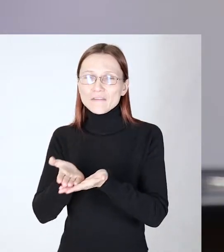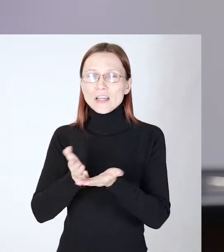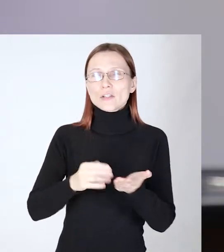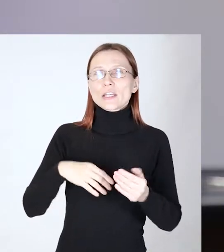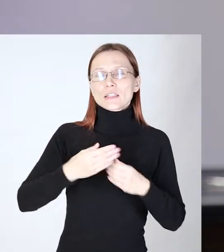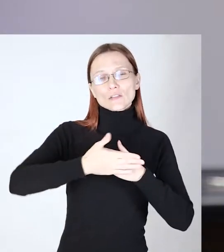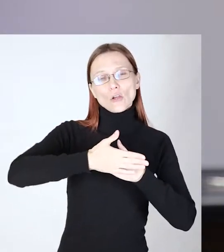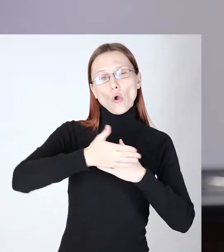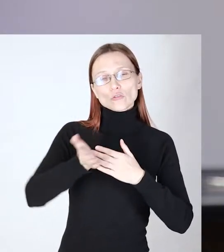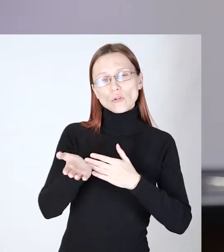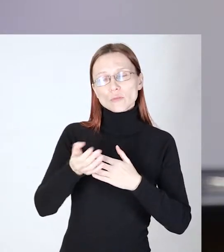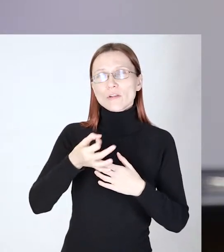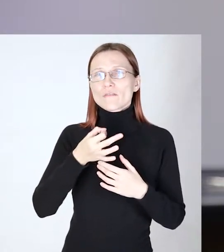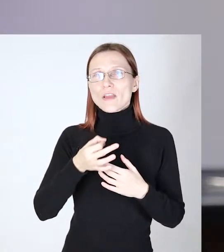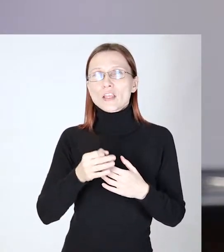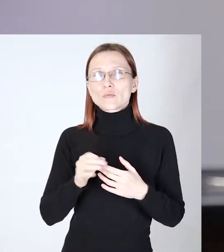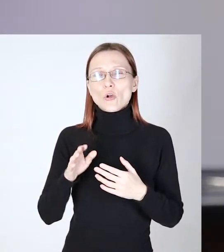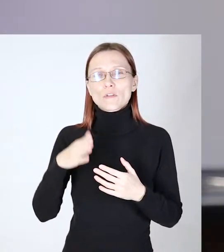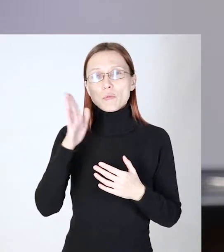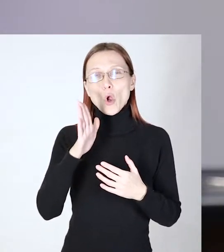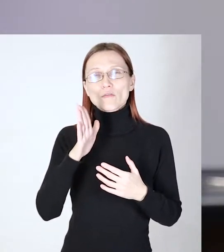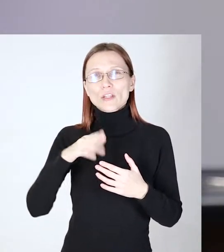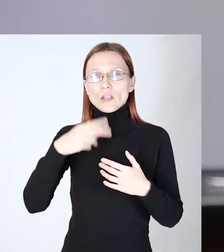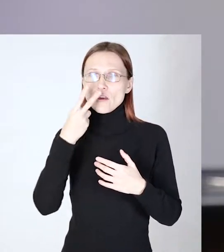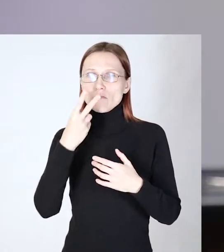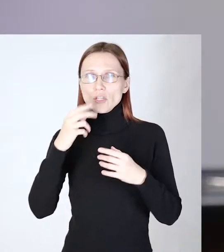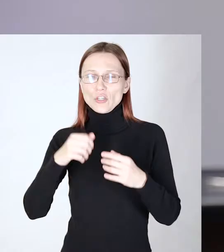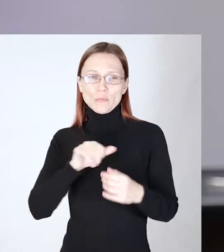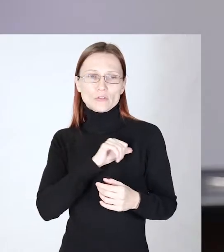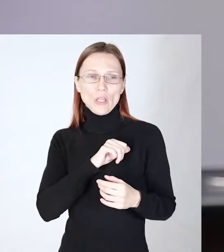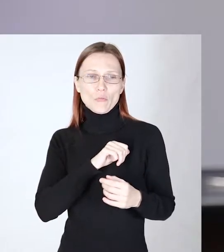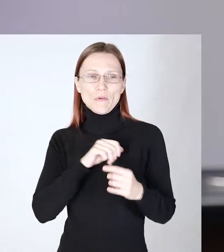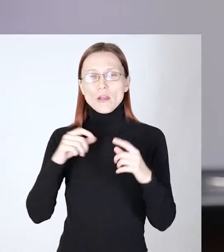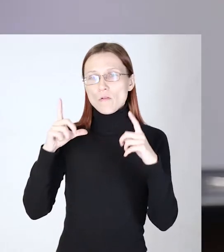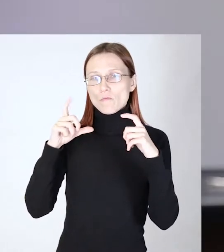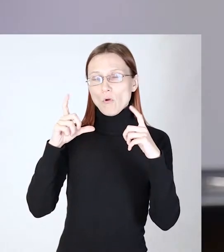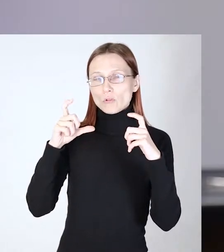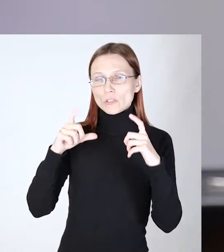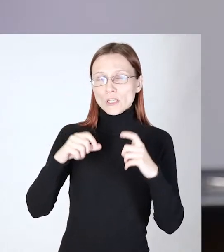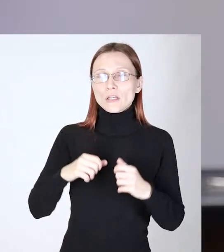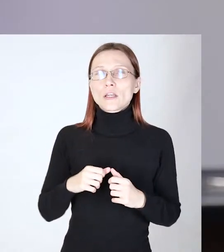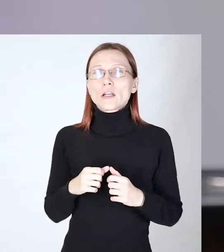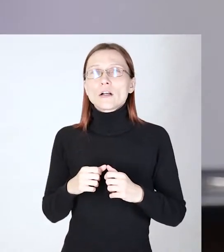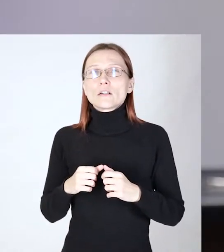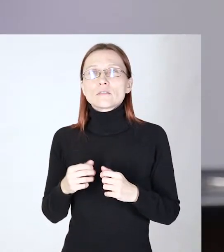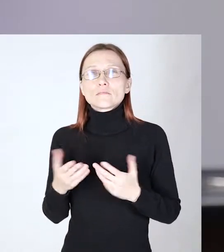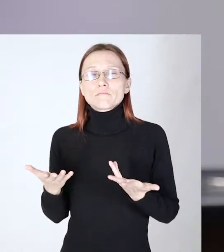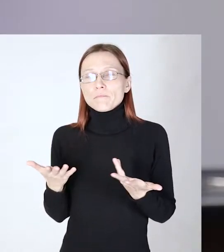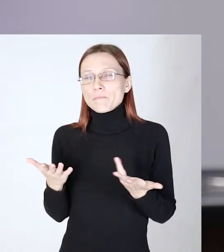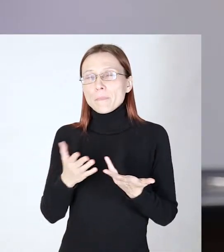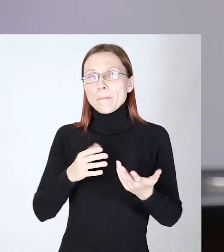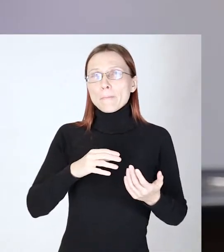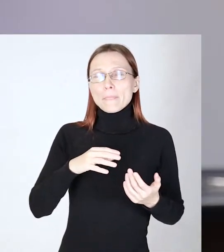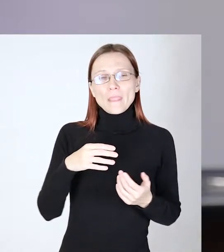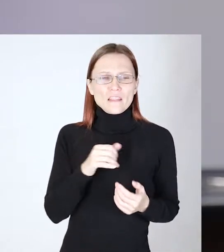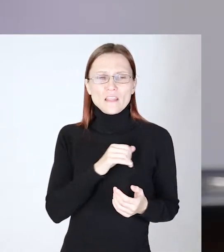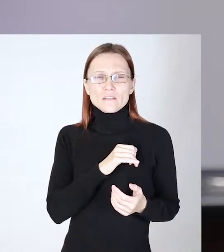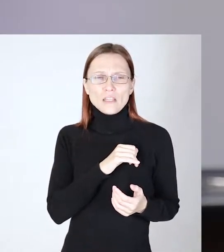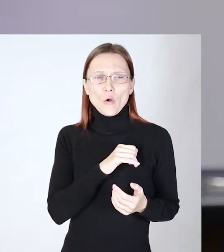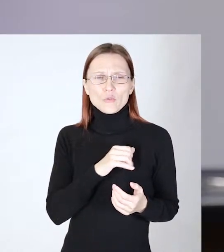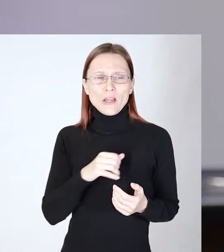Facebookový profil a vidím na stene 15 organizácií s rovnakými fotografiami, tak ma to nikdy nebaví si